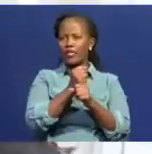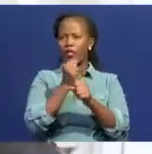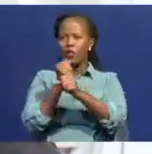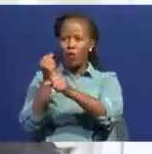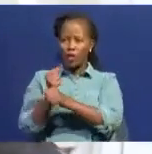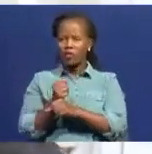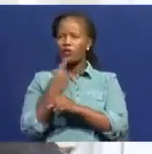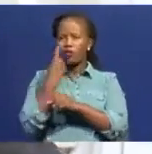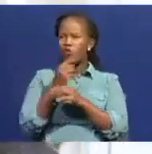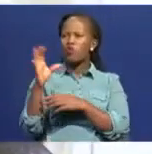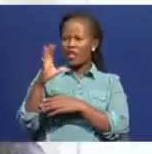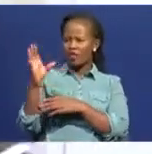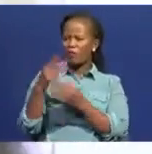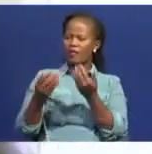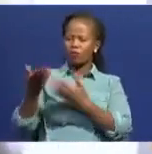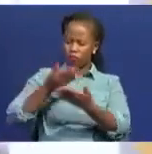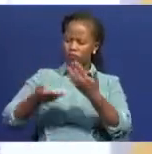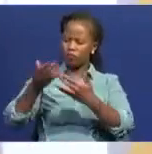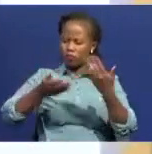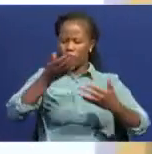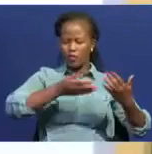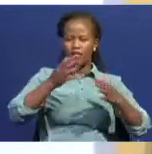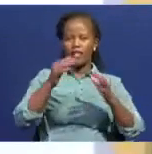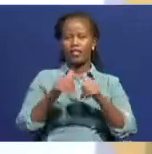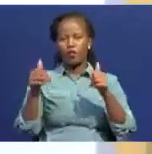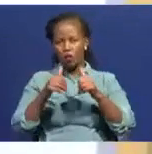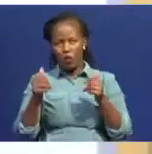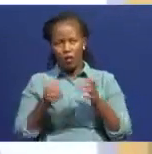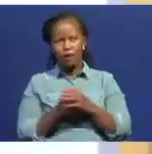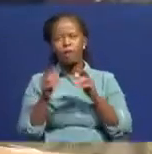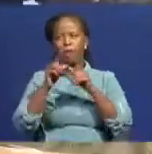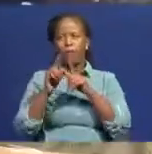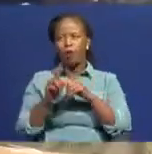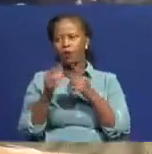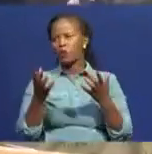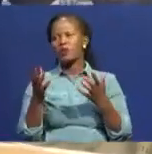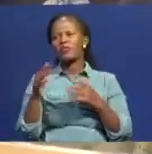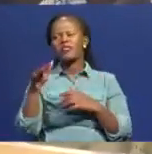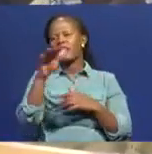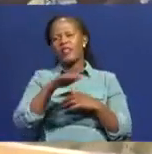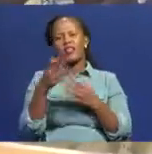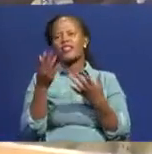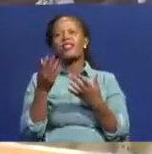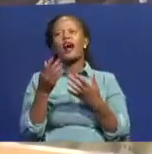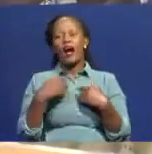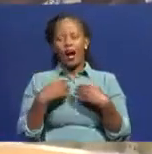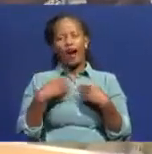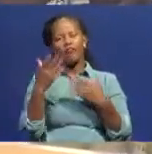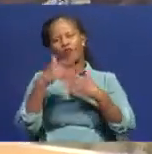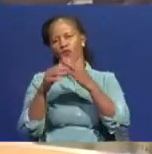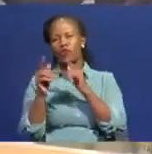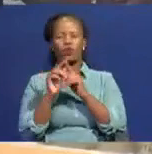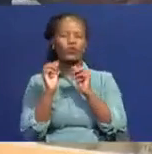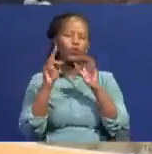wanaweza maintain customers, yeah. And then, duka. Just like that. And you're good to